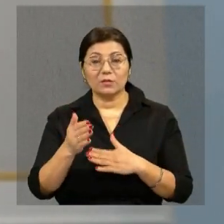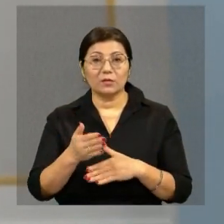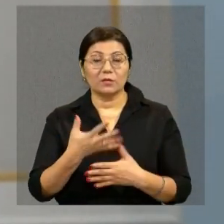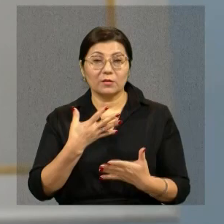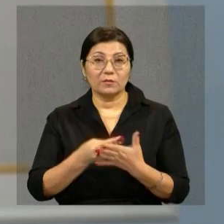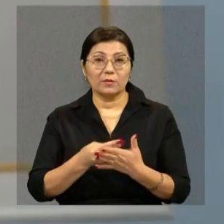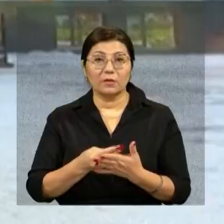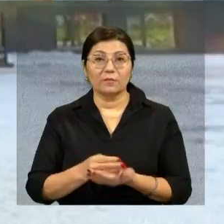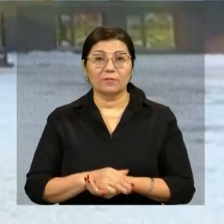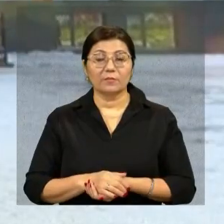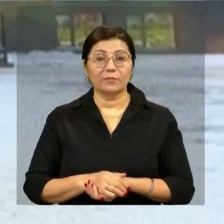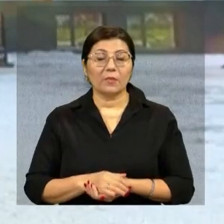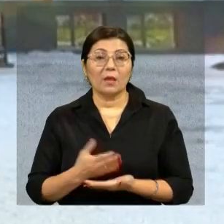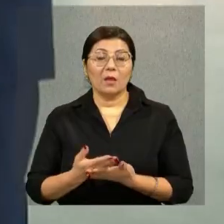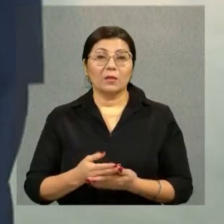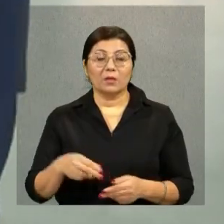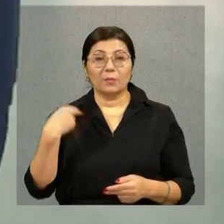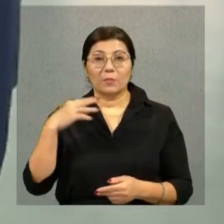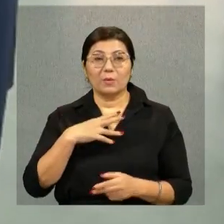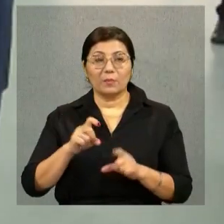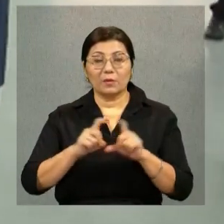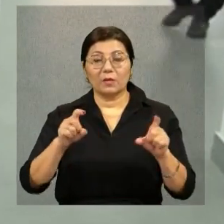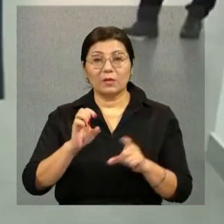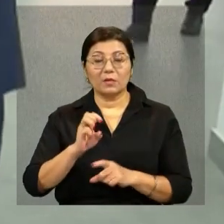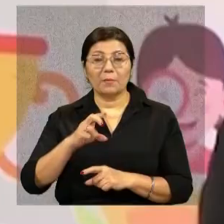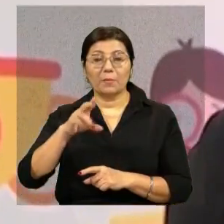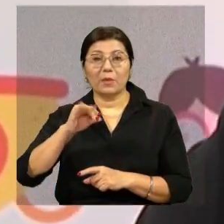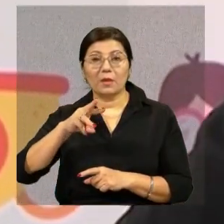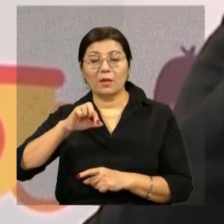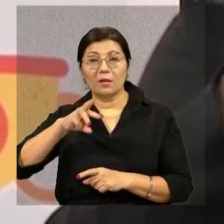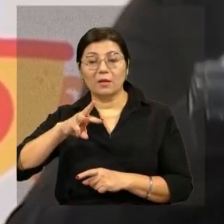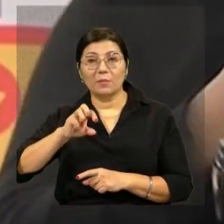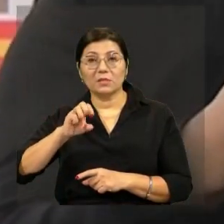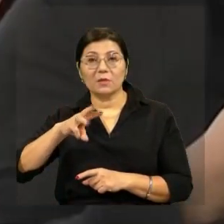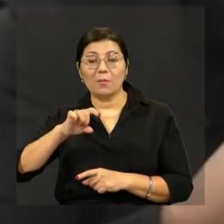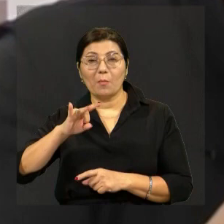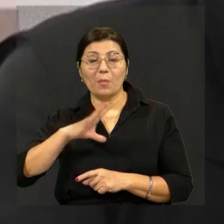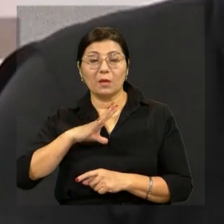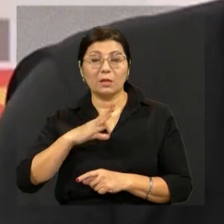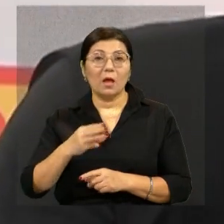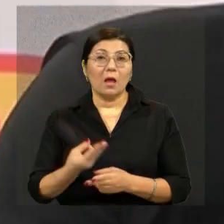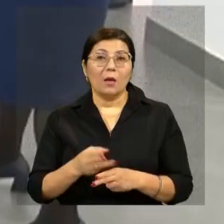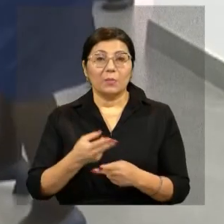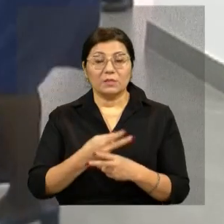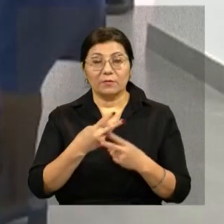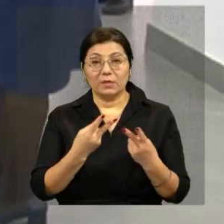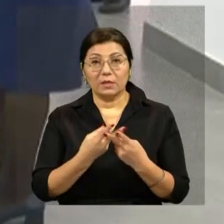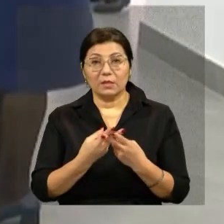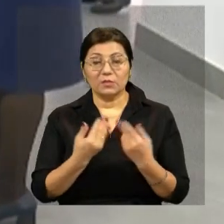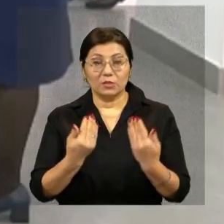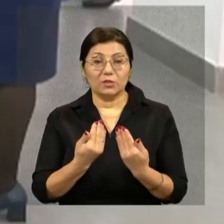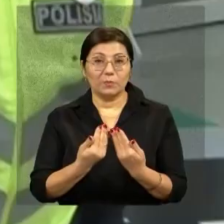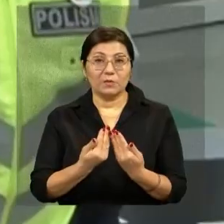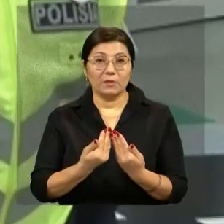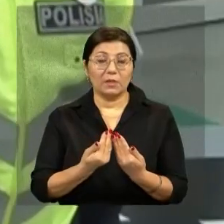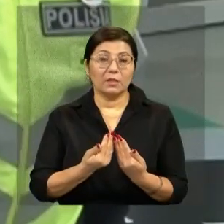Государственное дело – это дело народа. Также президент посетил школу «Смартбелим», которая открылась в этом году. Частное учебное заведение изначально рассматривалось как платное. После